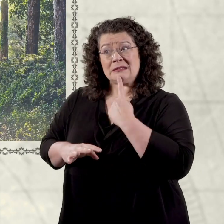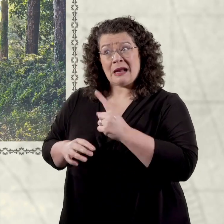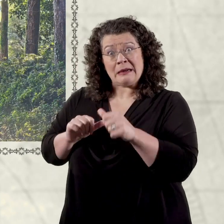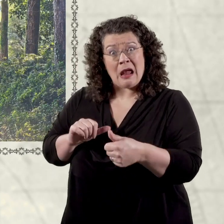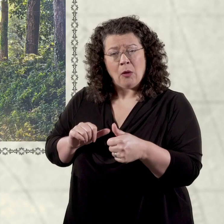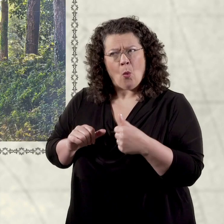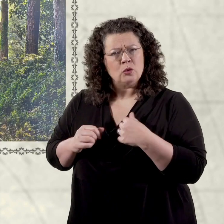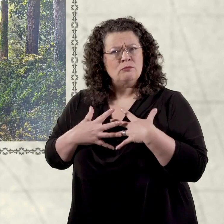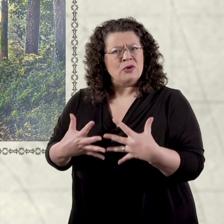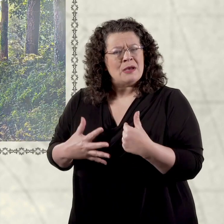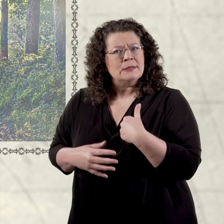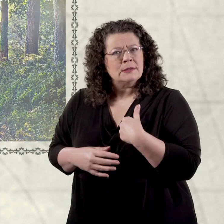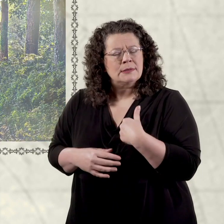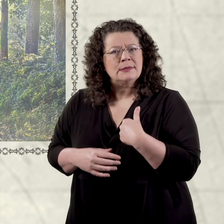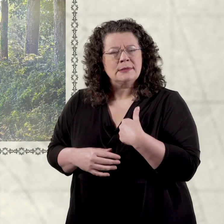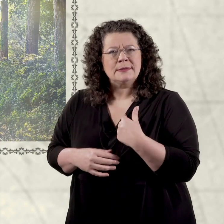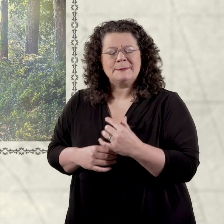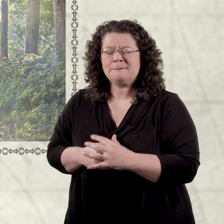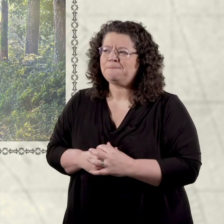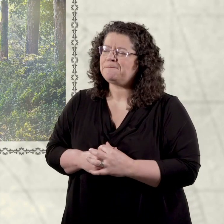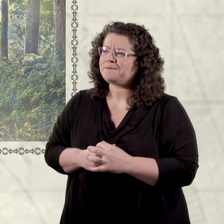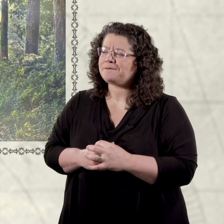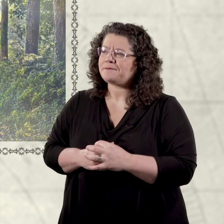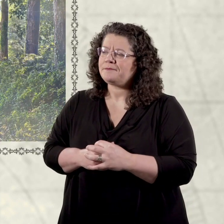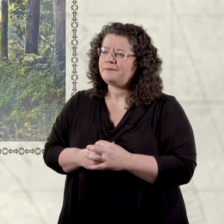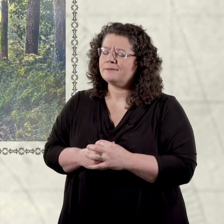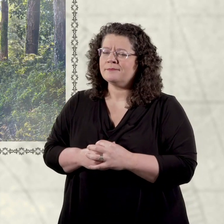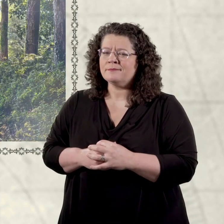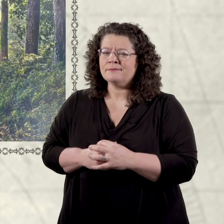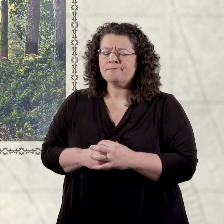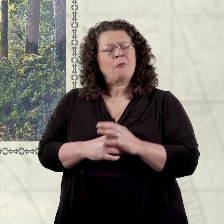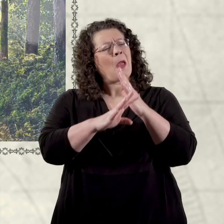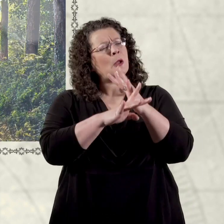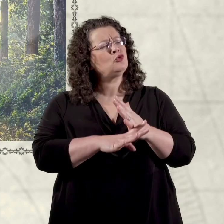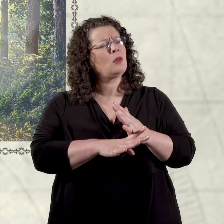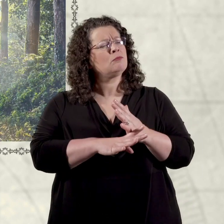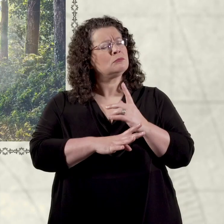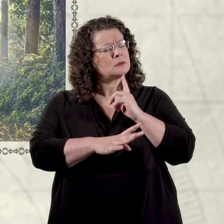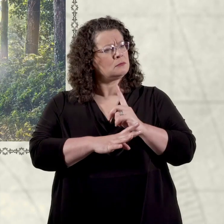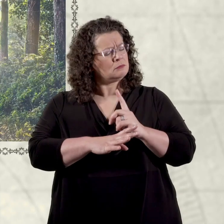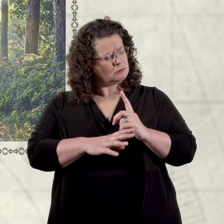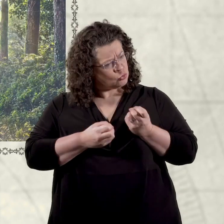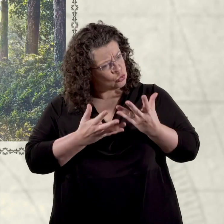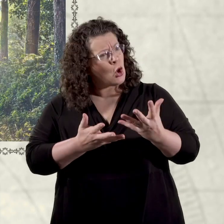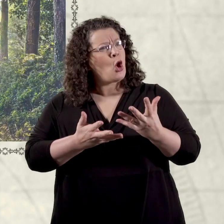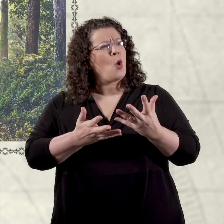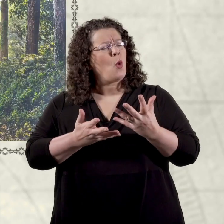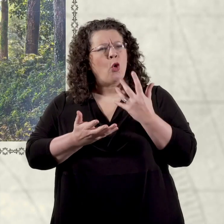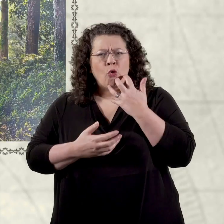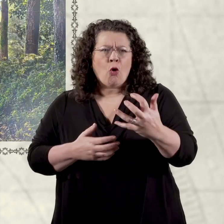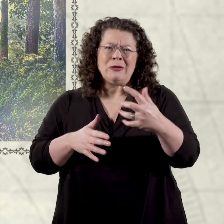angel nesaf ar un rhyfeddu i? Am i ti fod yn ddewr a troi oddi wrth Meilon